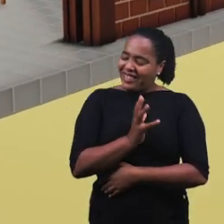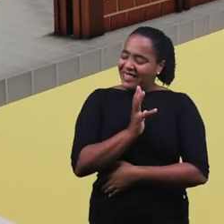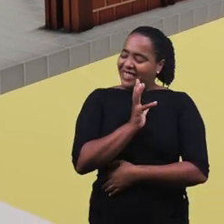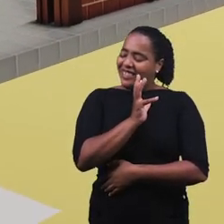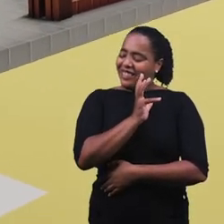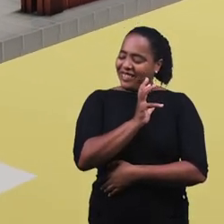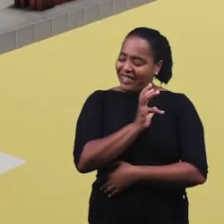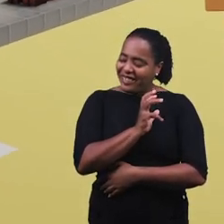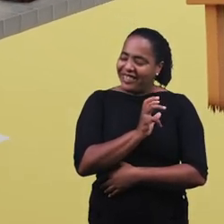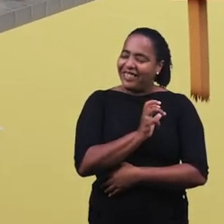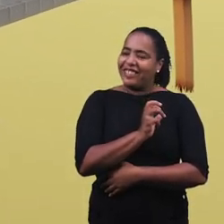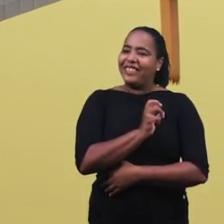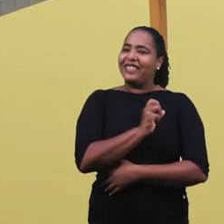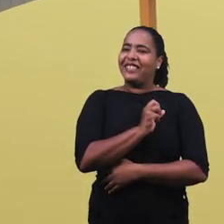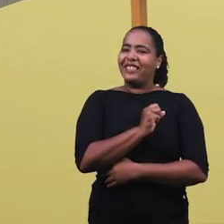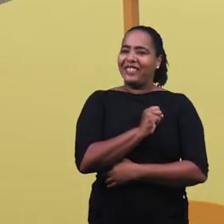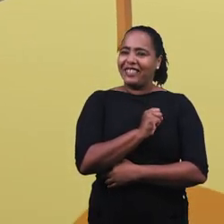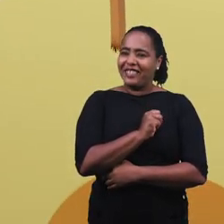nós com